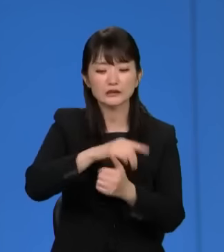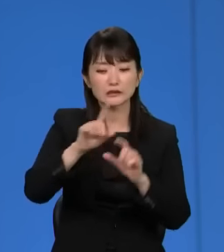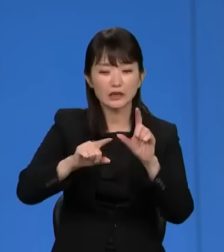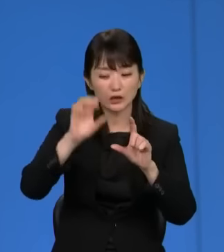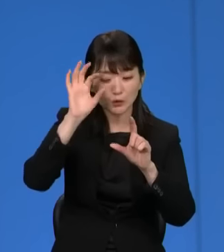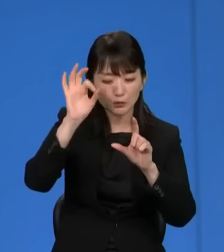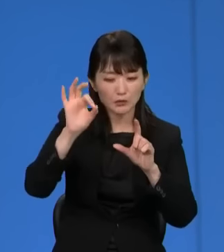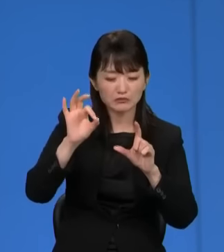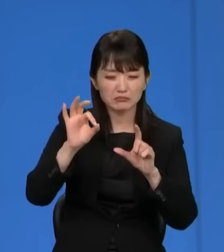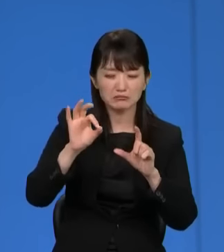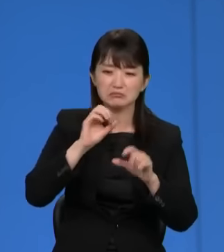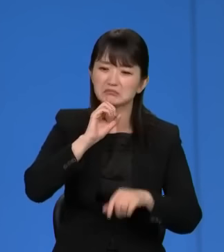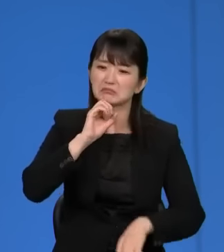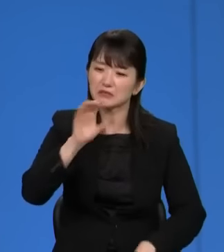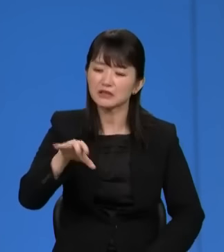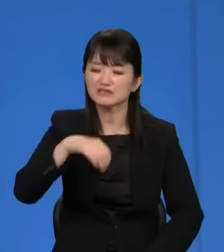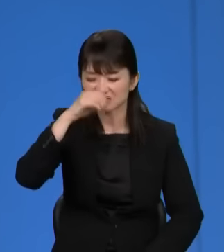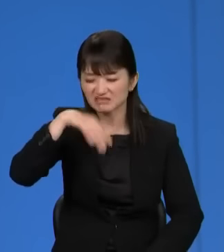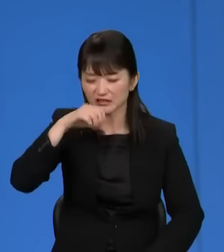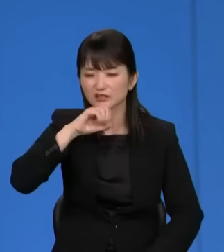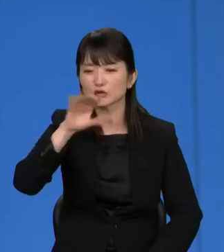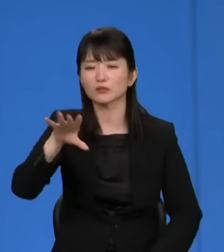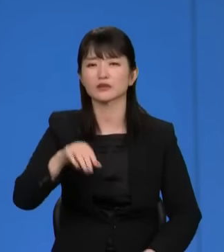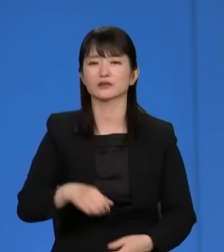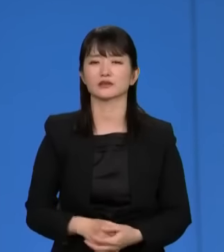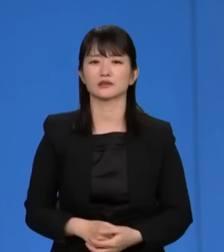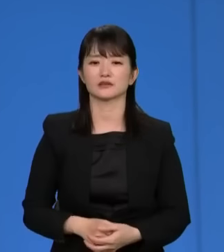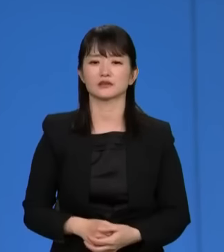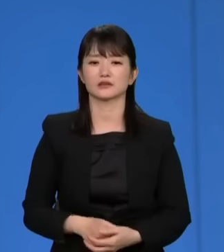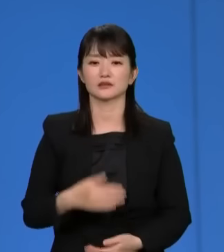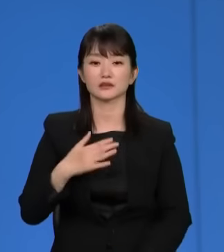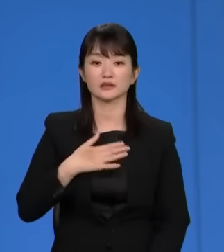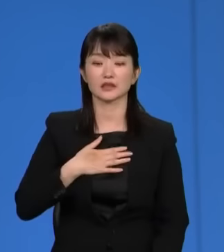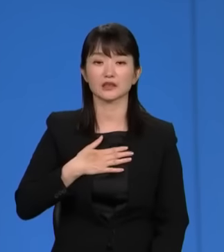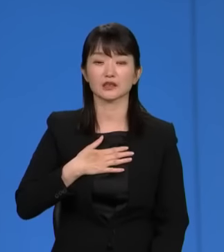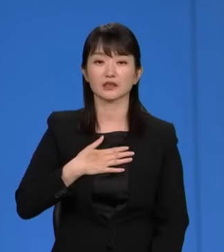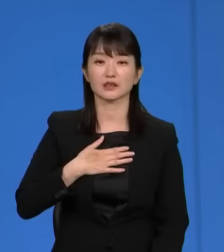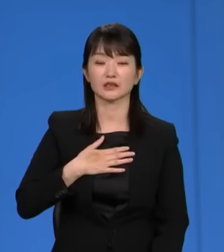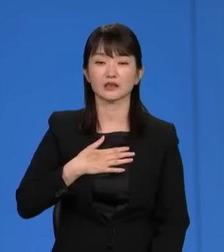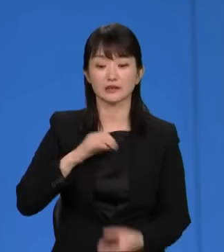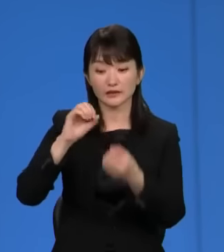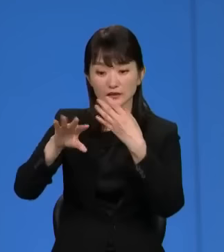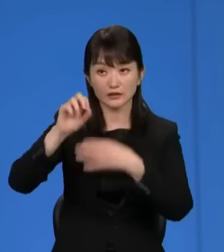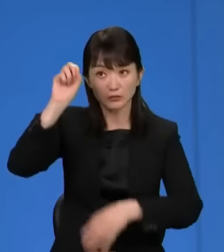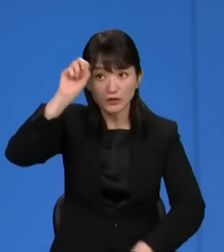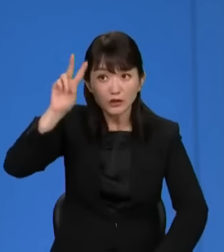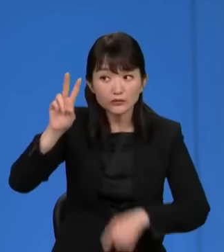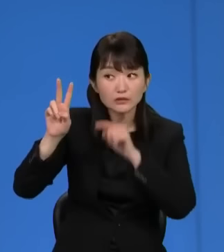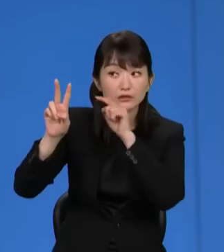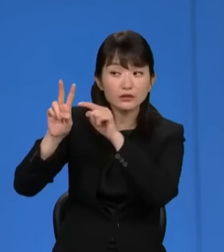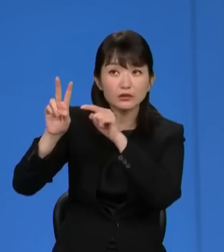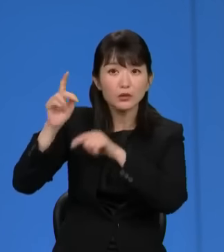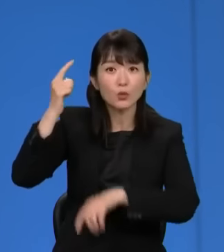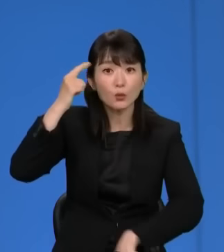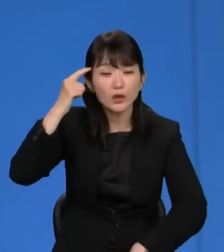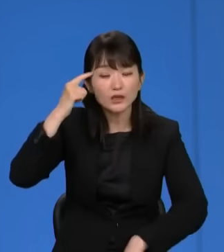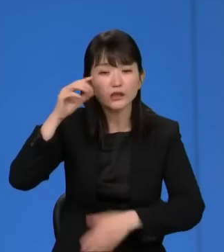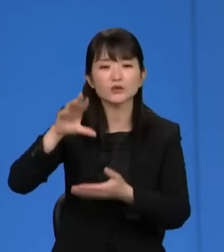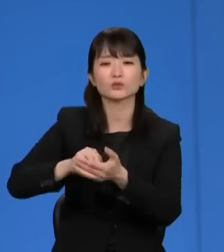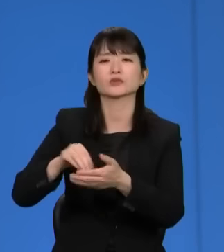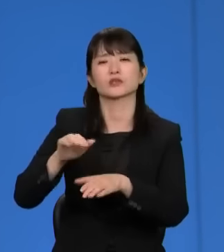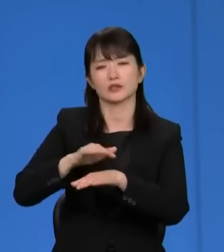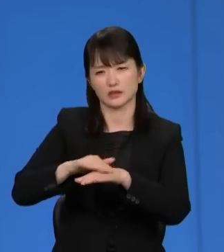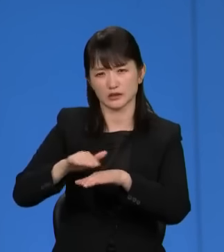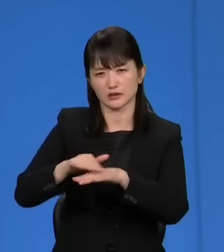물기 작전을 쓰는지를 모르겠다 그게 제가 갑자기 외에 대한 어 숙제를 지금 풀고 있는 중이다라는 말씀을